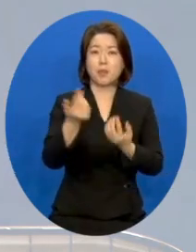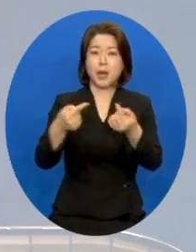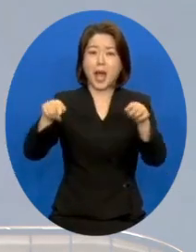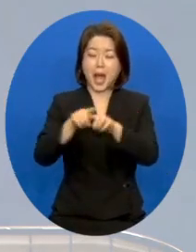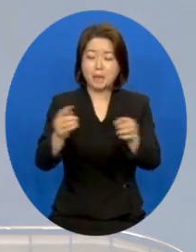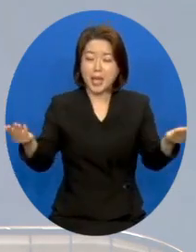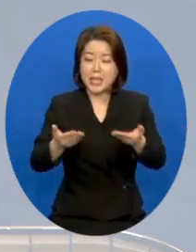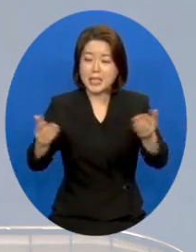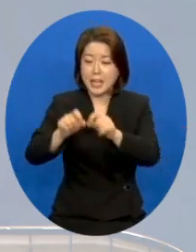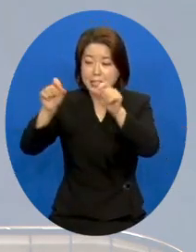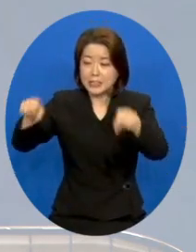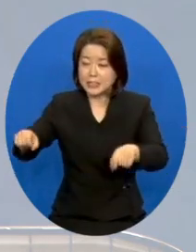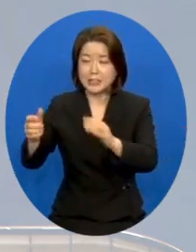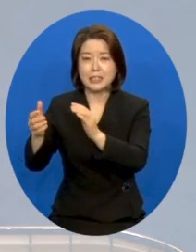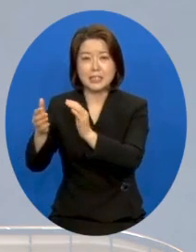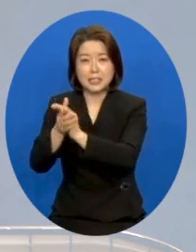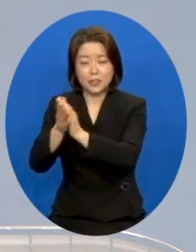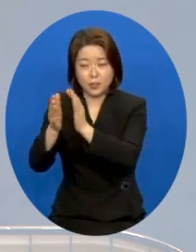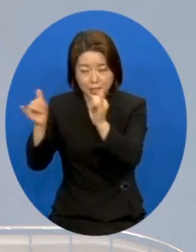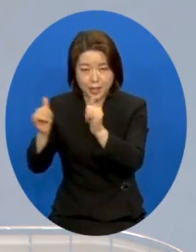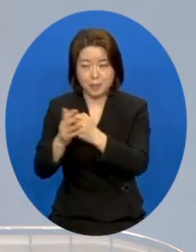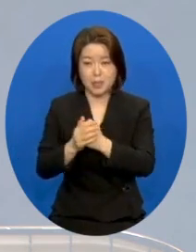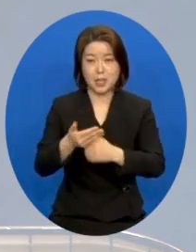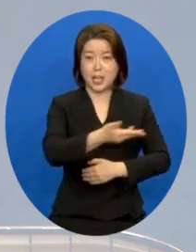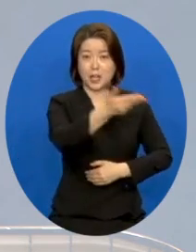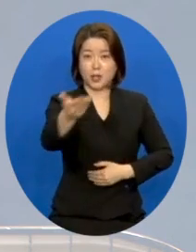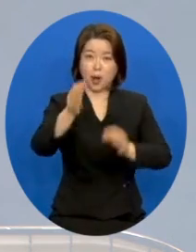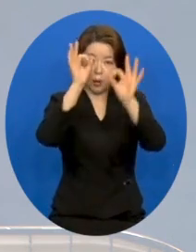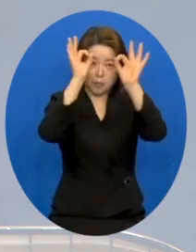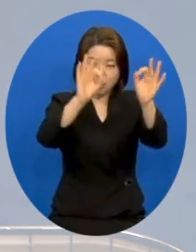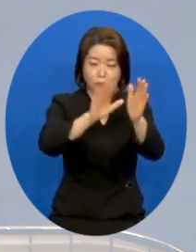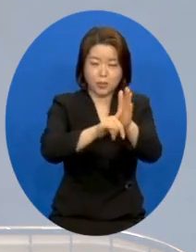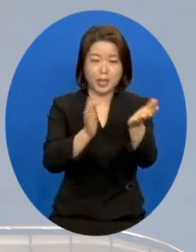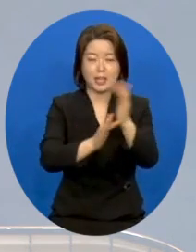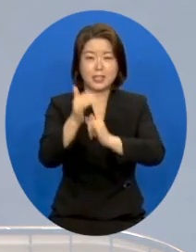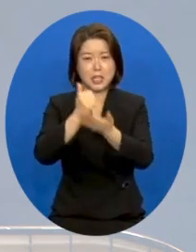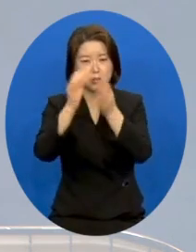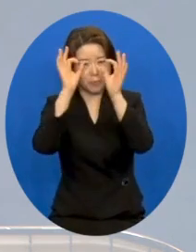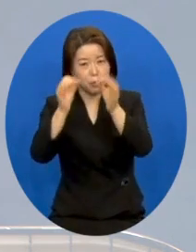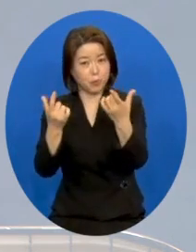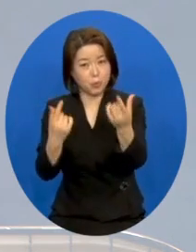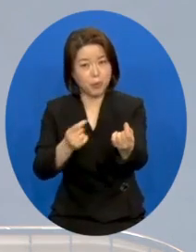동료들이 여러분을 보면서 예수님을 보는 것 같습니까